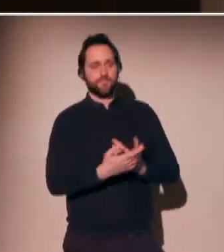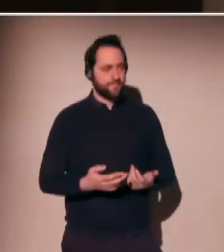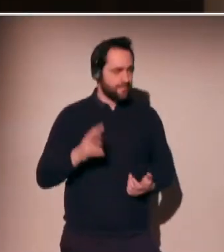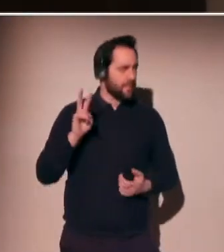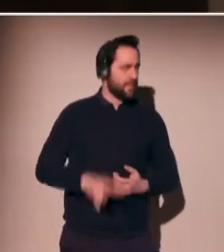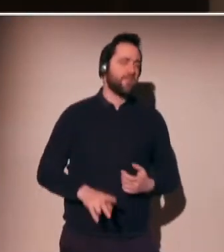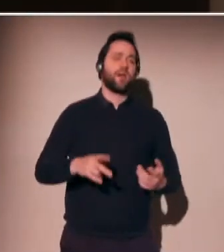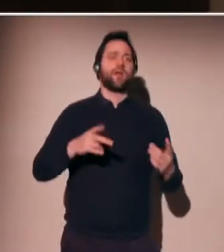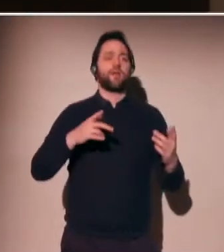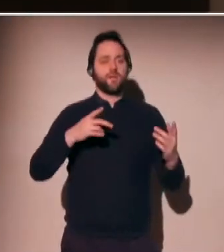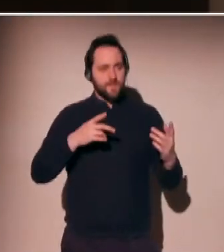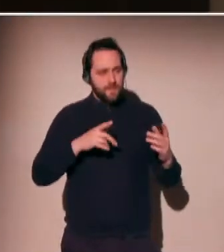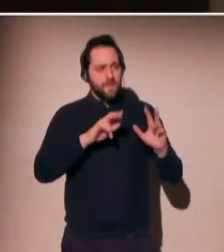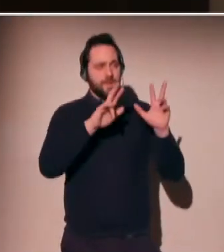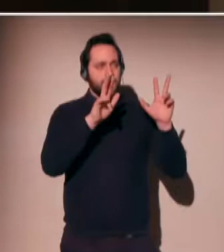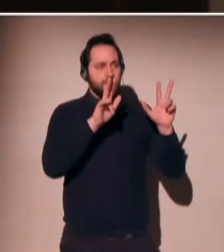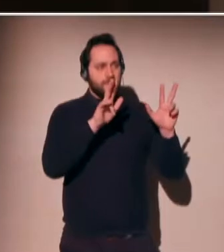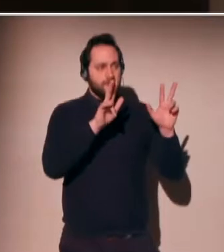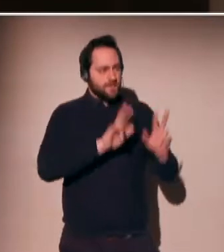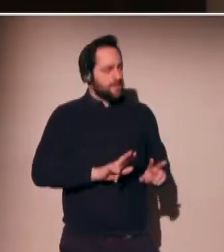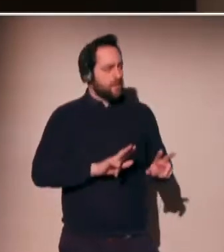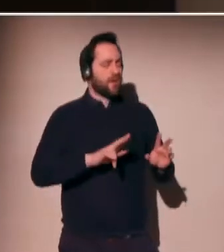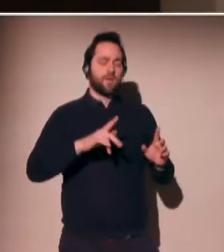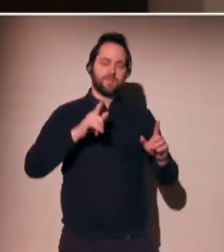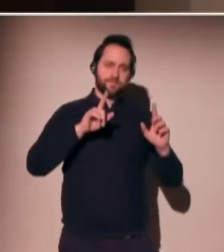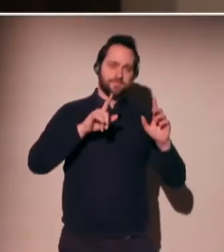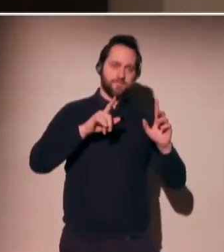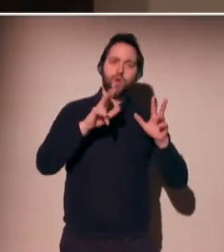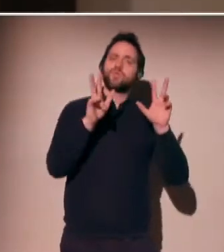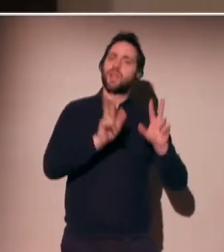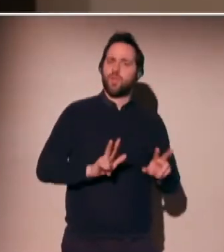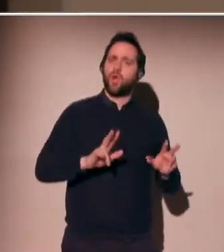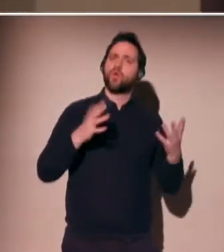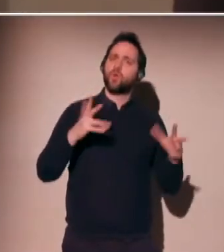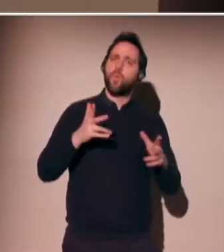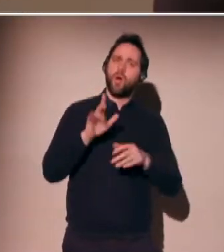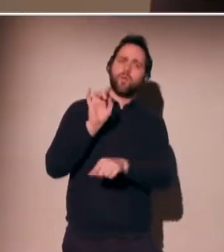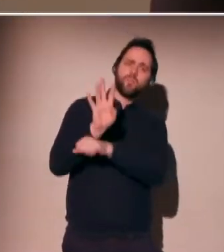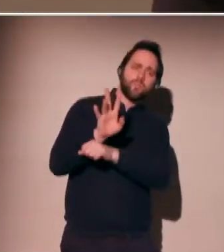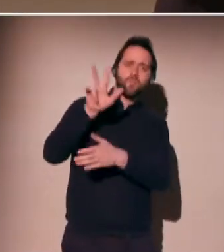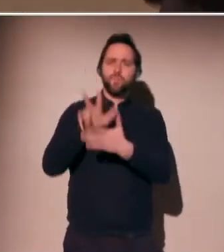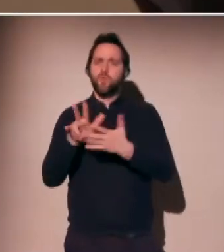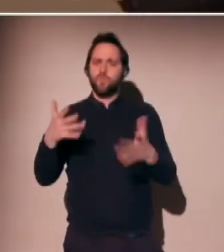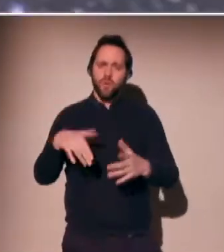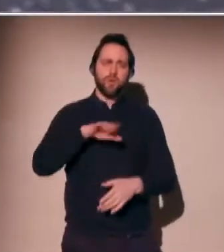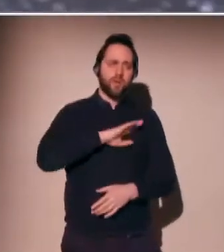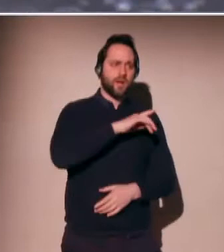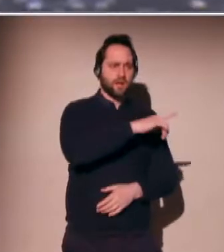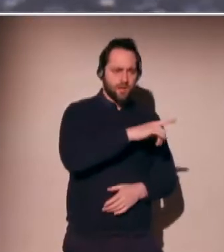les avait repérées d'une évaluation de santé mentale auquel il avait répondu alors qu'il avait été hospitalisé